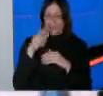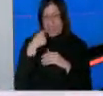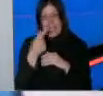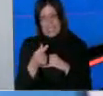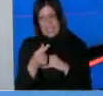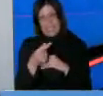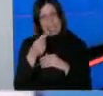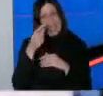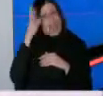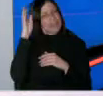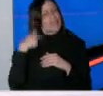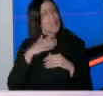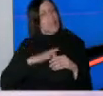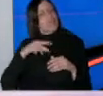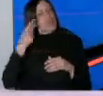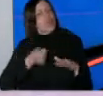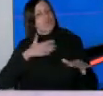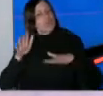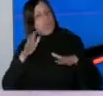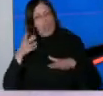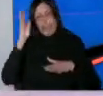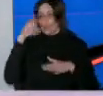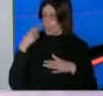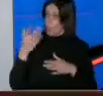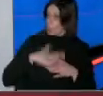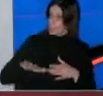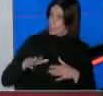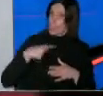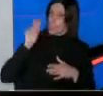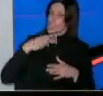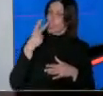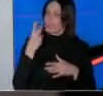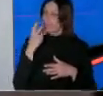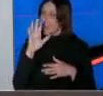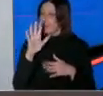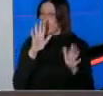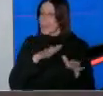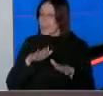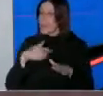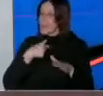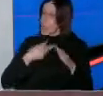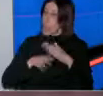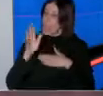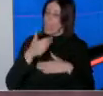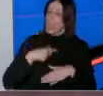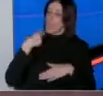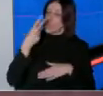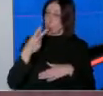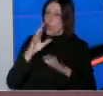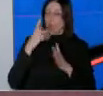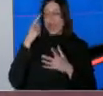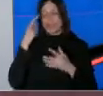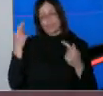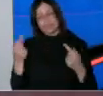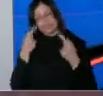ויגיד ללפיד, אני רוצה להיות ראש ממשלה. הוא יגיד לו, אתה רוצה? לי יש 20-25 מנדטים. אני הולך גם כן להיות. אז אולי יחלקו,